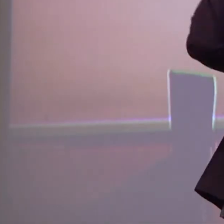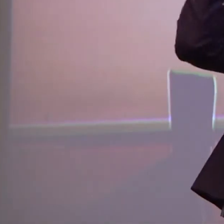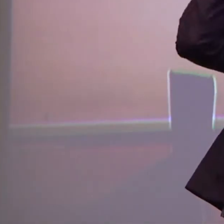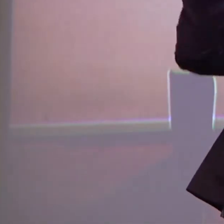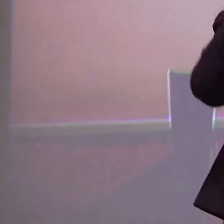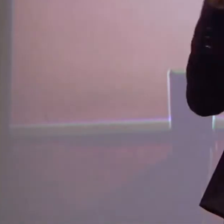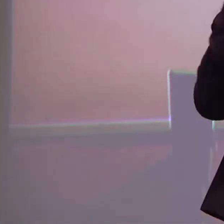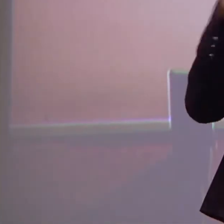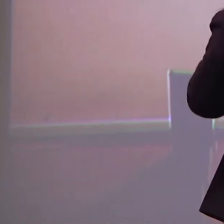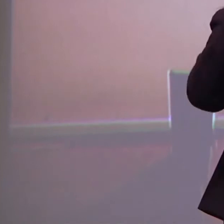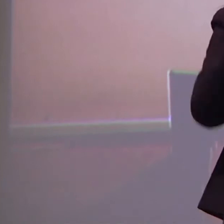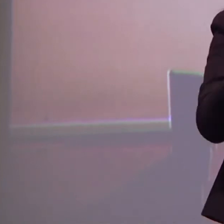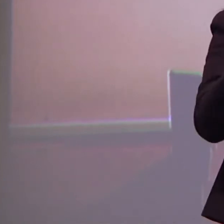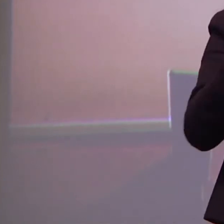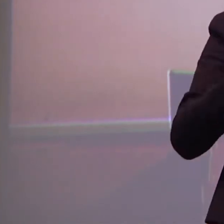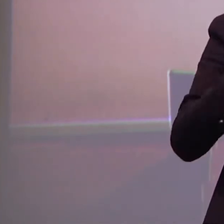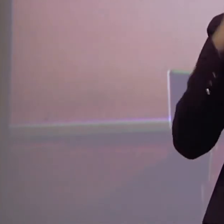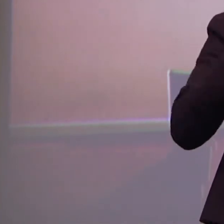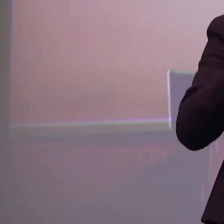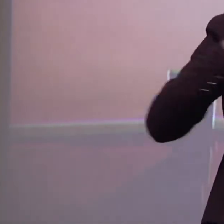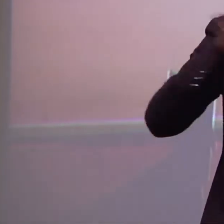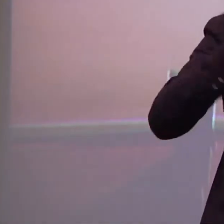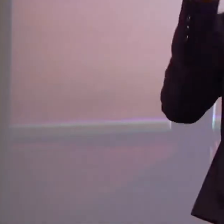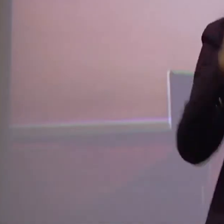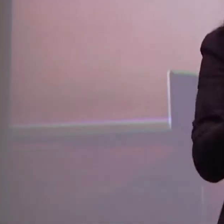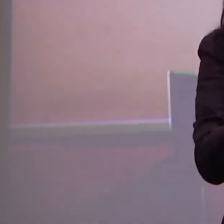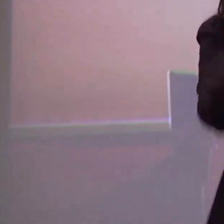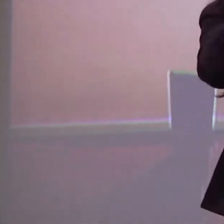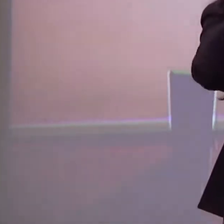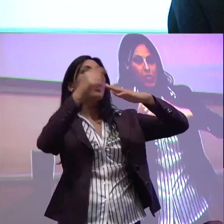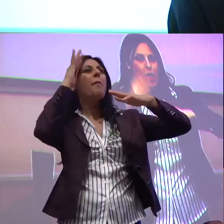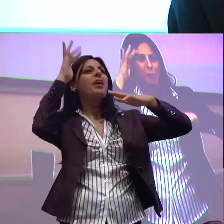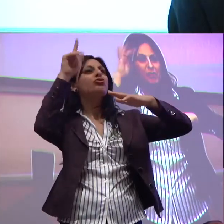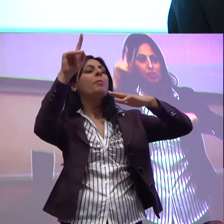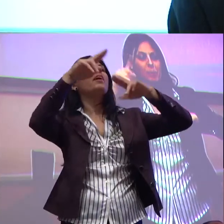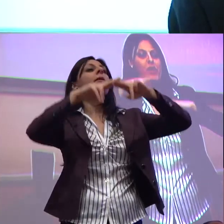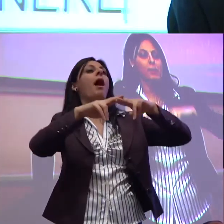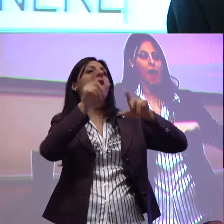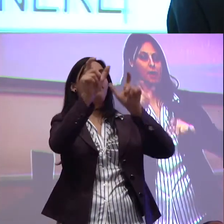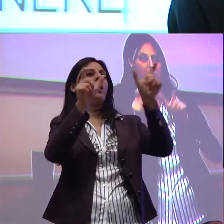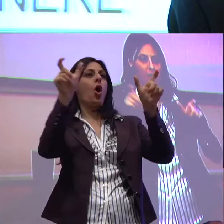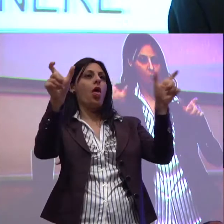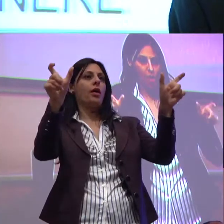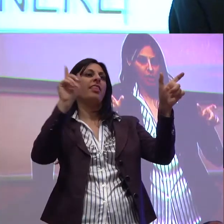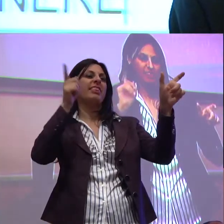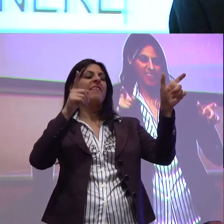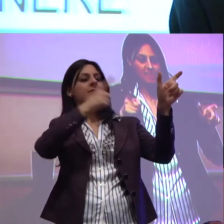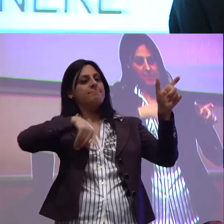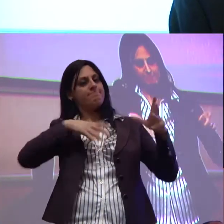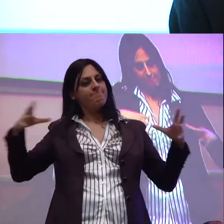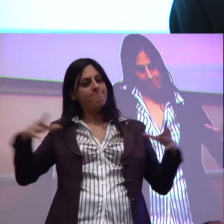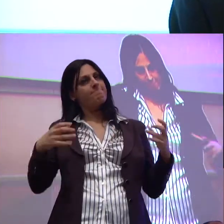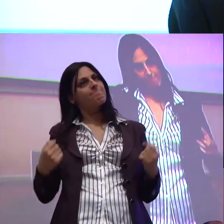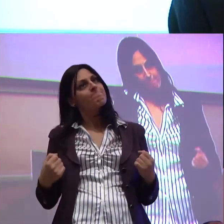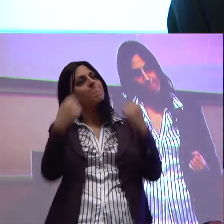saranno supportati da politiche sociali reali rischiano di rimanere parole. Quindi stiamo uniti insieme